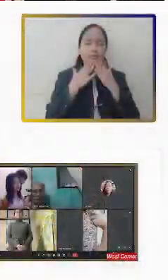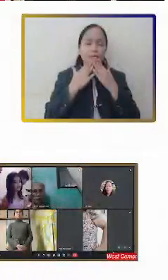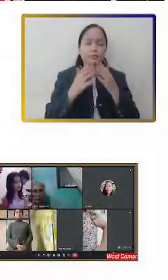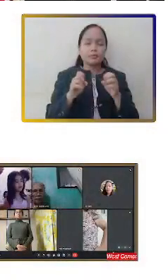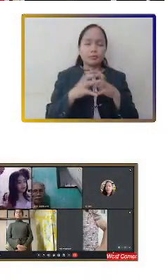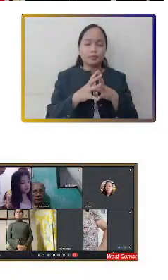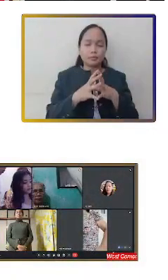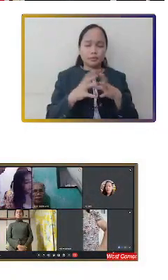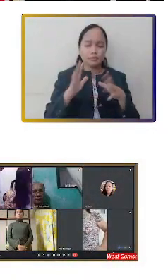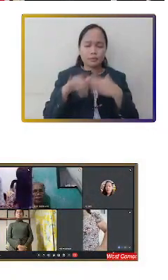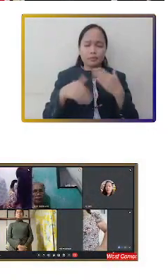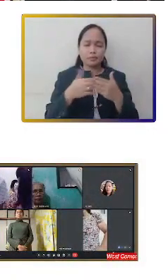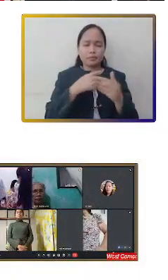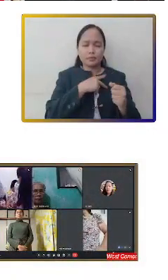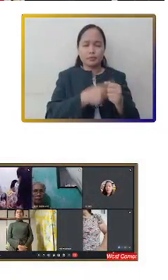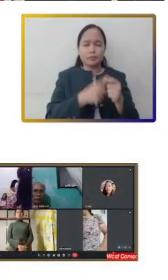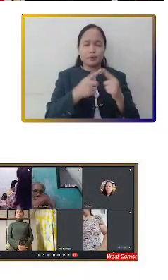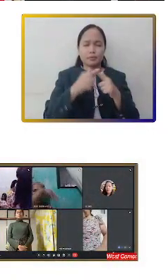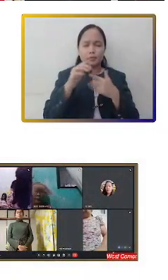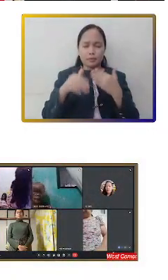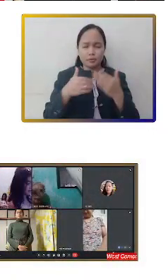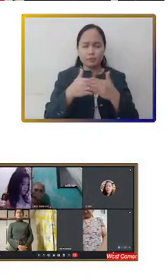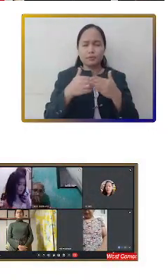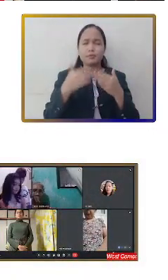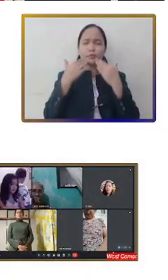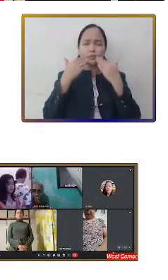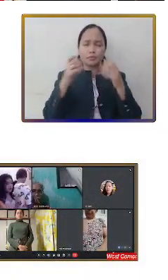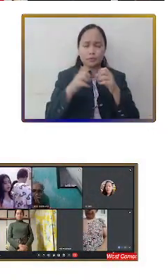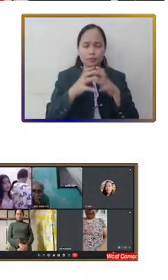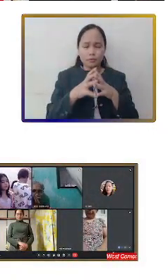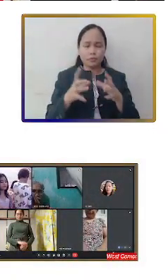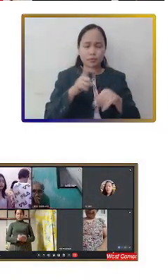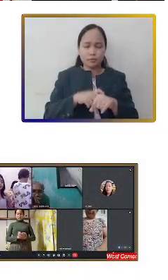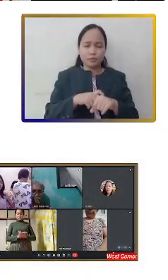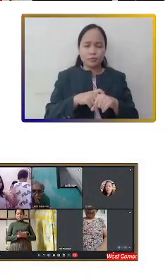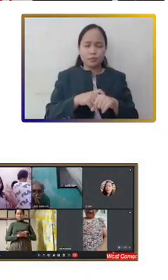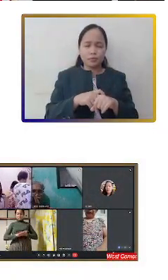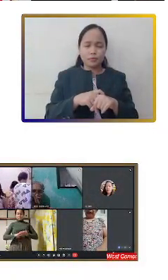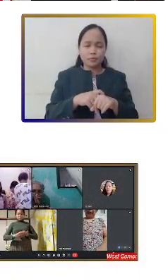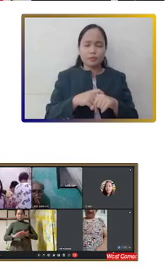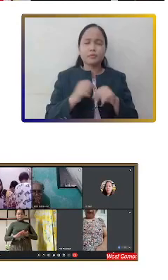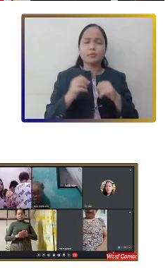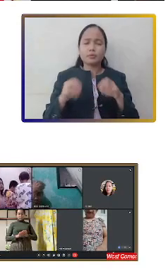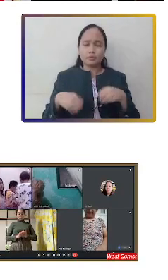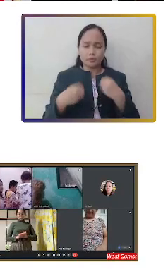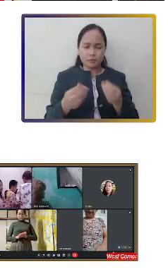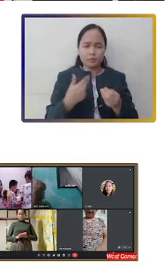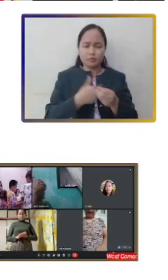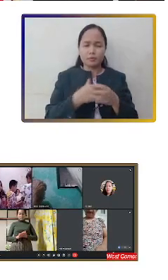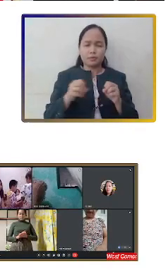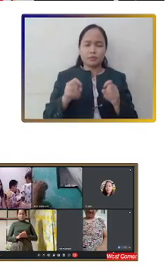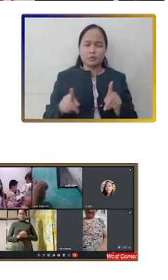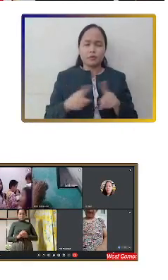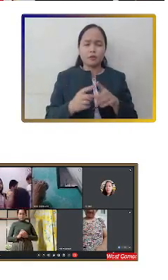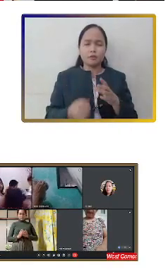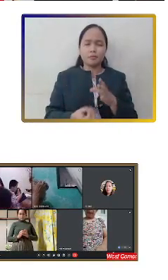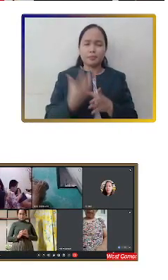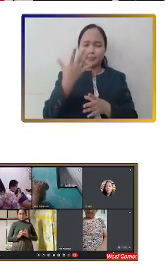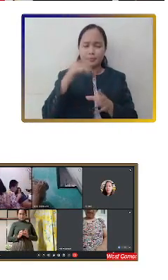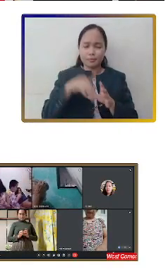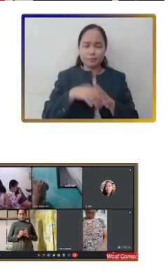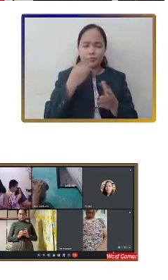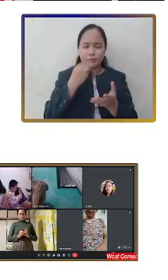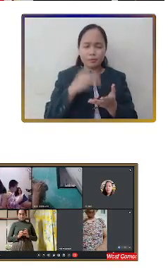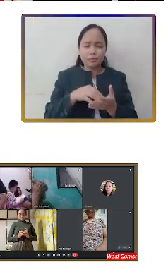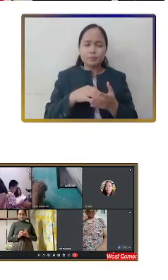lahat. Maraming salamat po Panginoon sa oras po na ito. Muli niyo po kami binigyan ng pagkakataon na lumago sa inyong salita. Please pour out